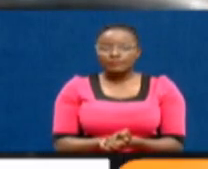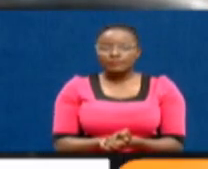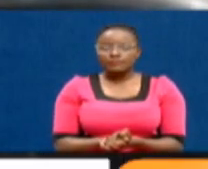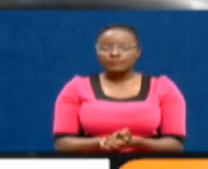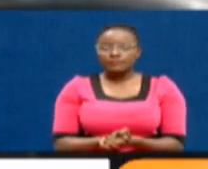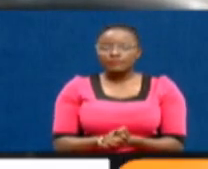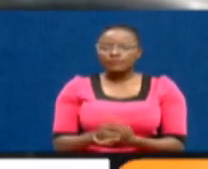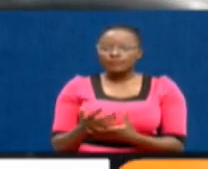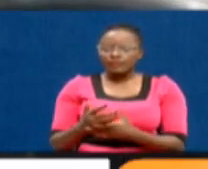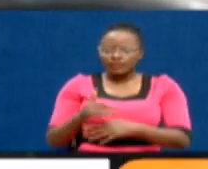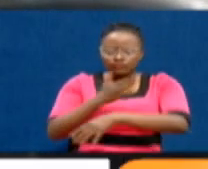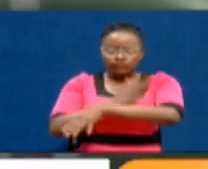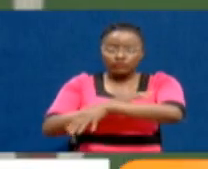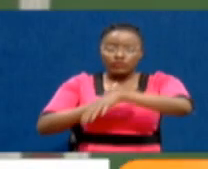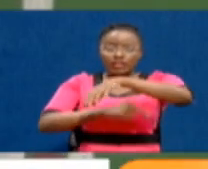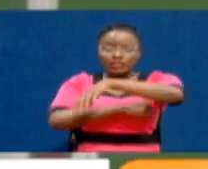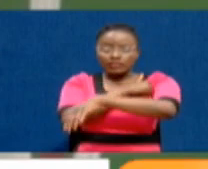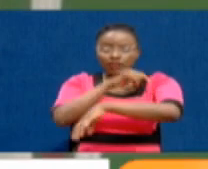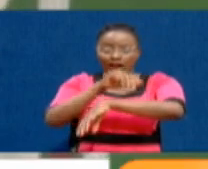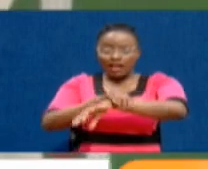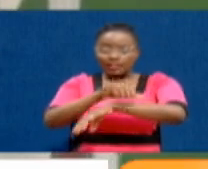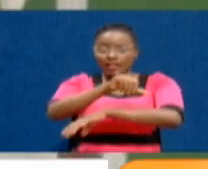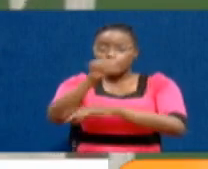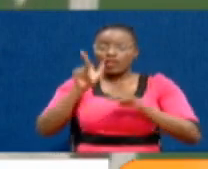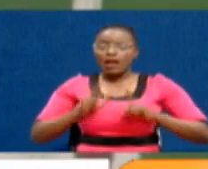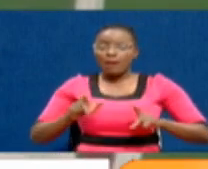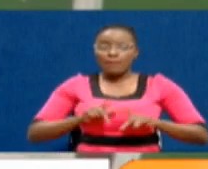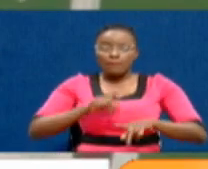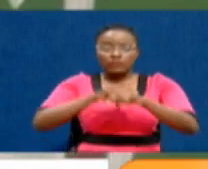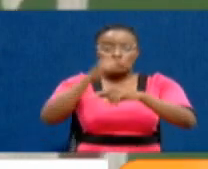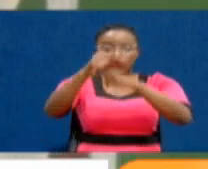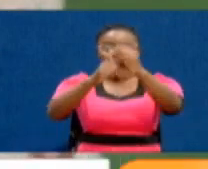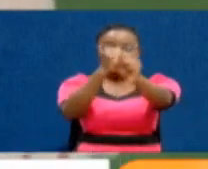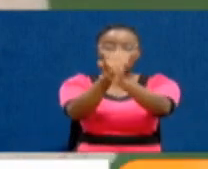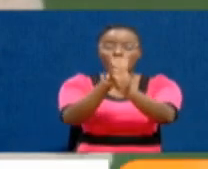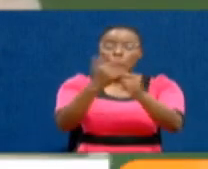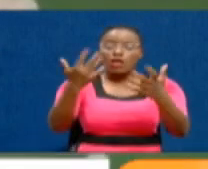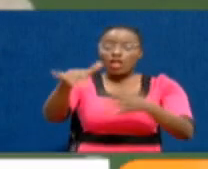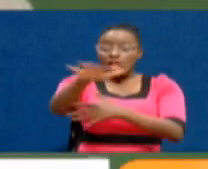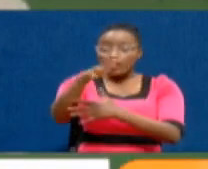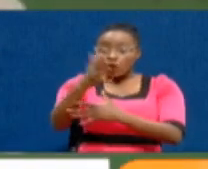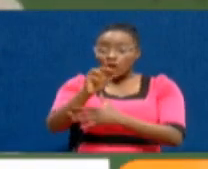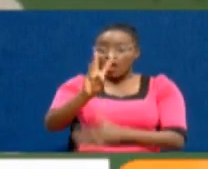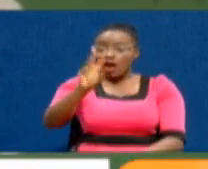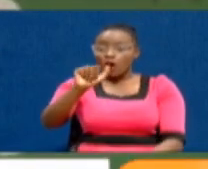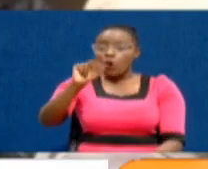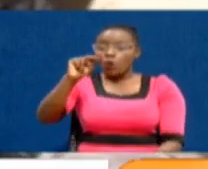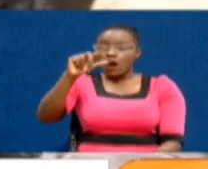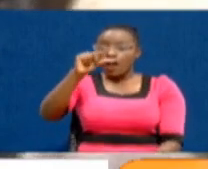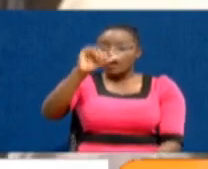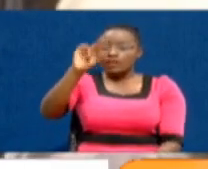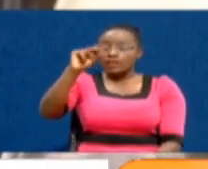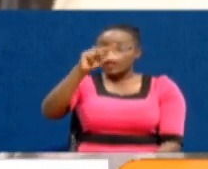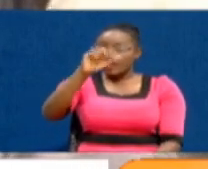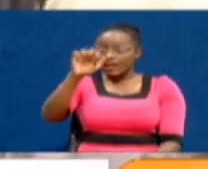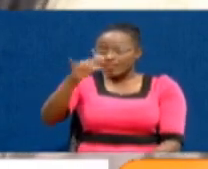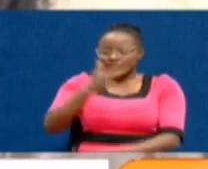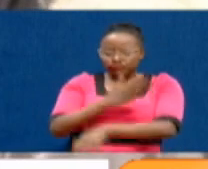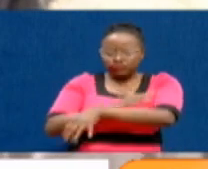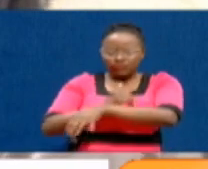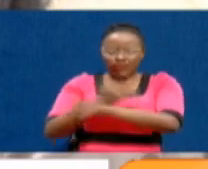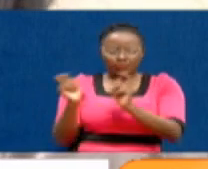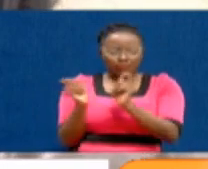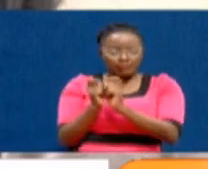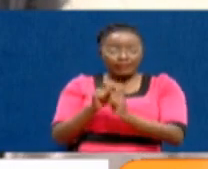Ni jeraha alilopata chifu huyu na wenzake katika shughuli za kikazi katika eneo la Wangige. Jeraha ambalo kwa sasa limemwacha na